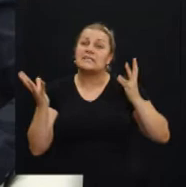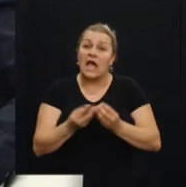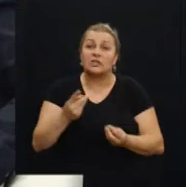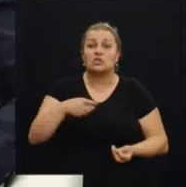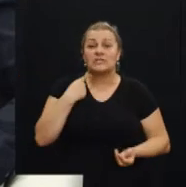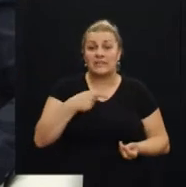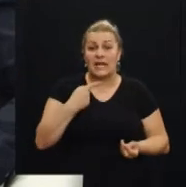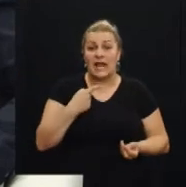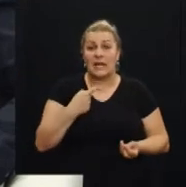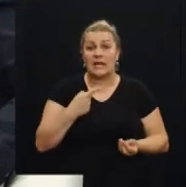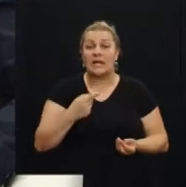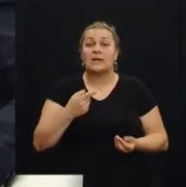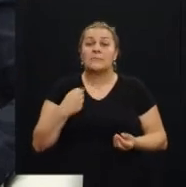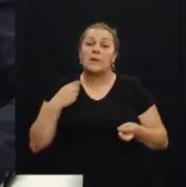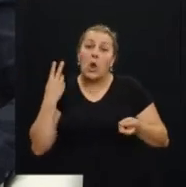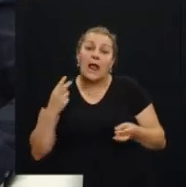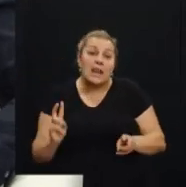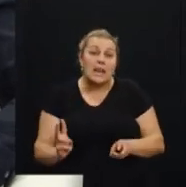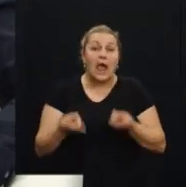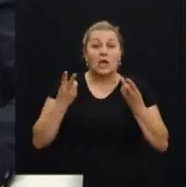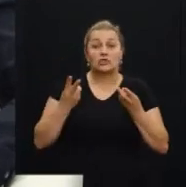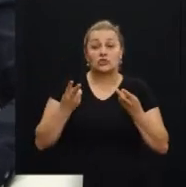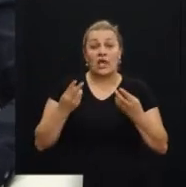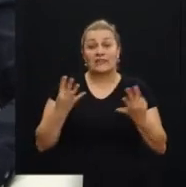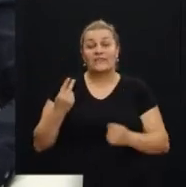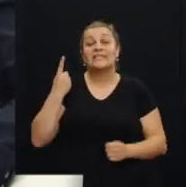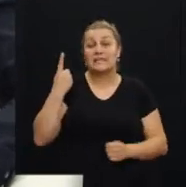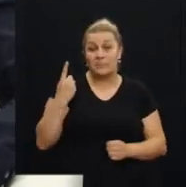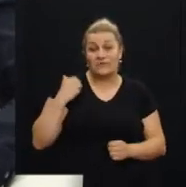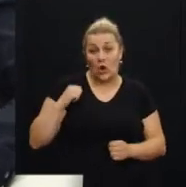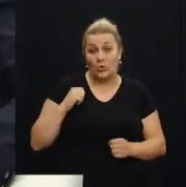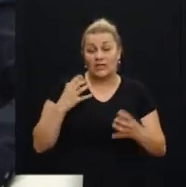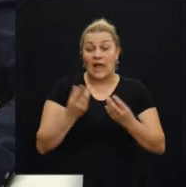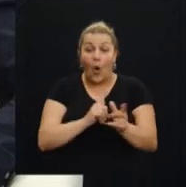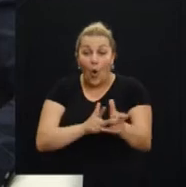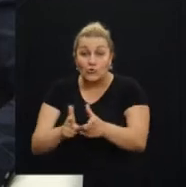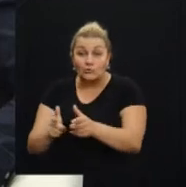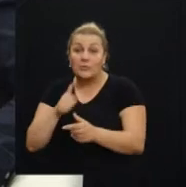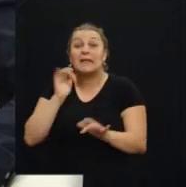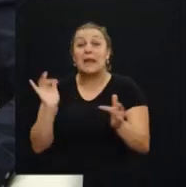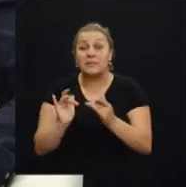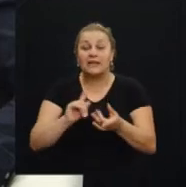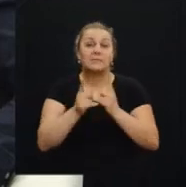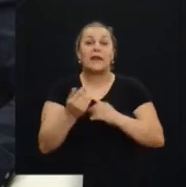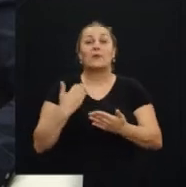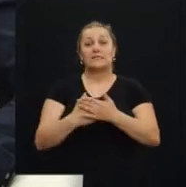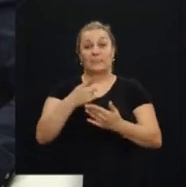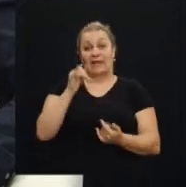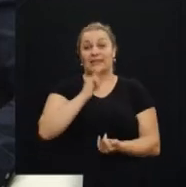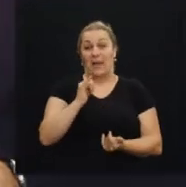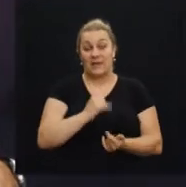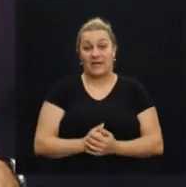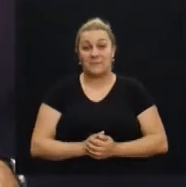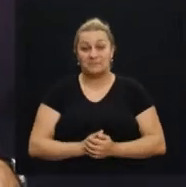rekli, draže nam je i lakše, bolje rečeno, lakše nam je bilo 91. sa oružjem i sa neprijateljem nego pred kamere.